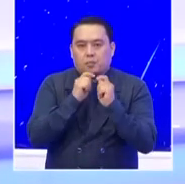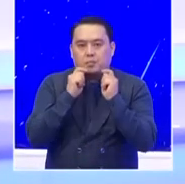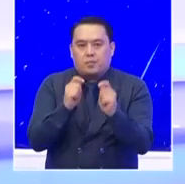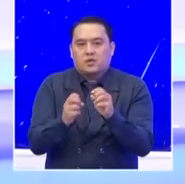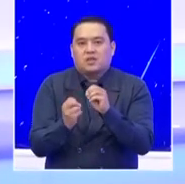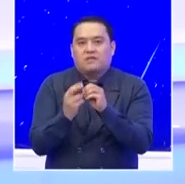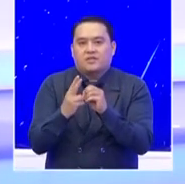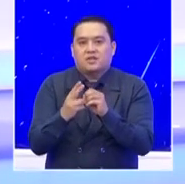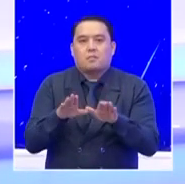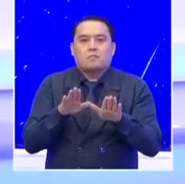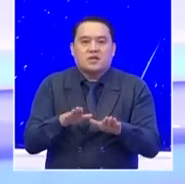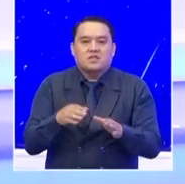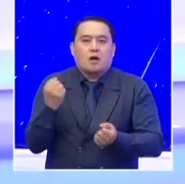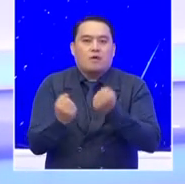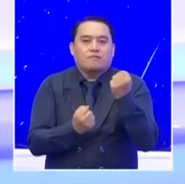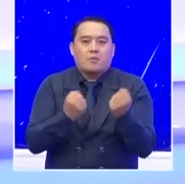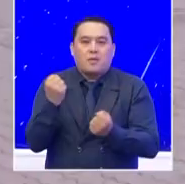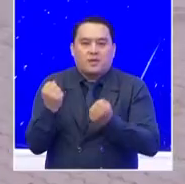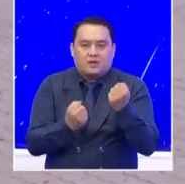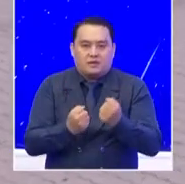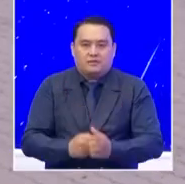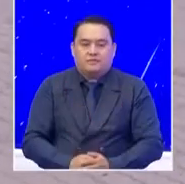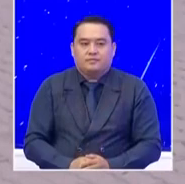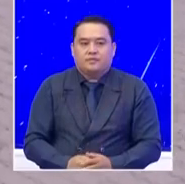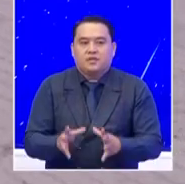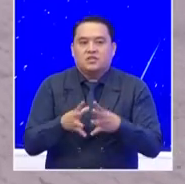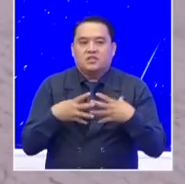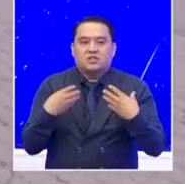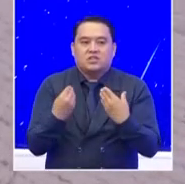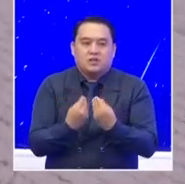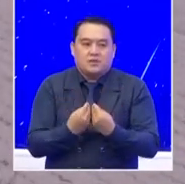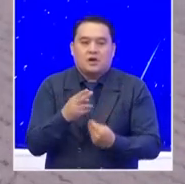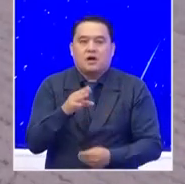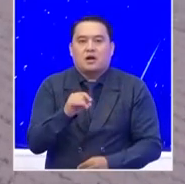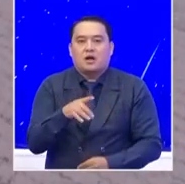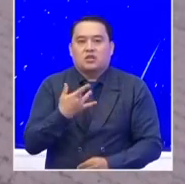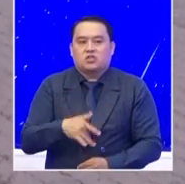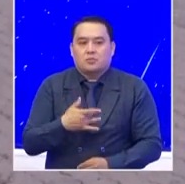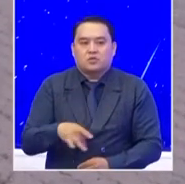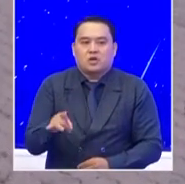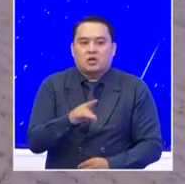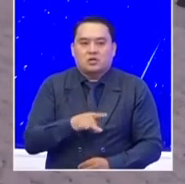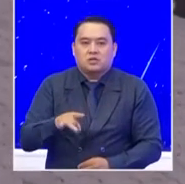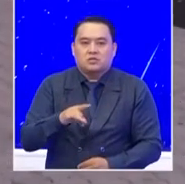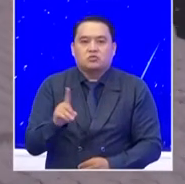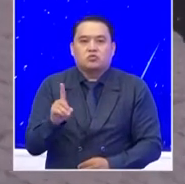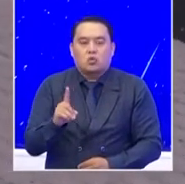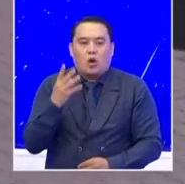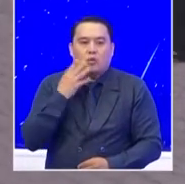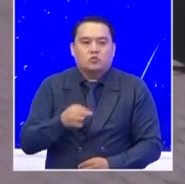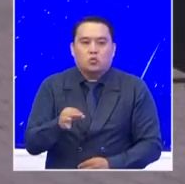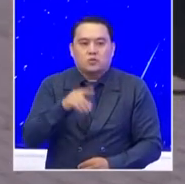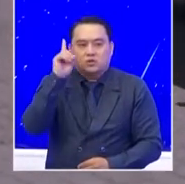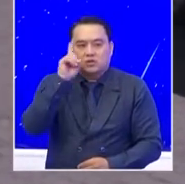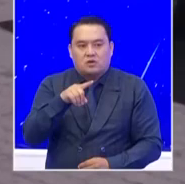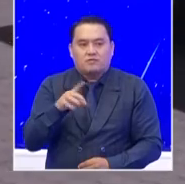им 12-местный автомобиль. Семья Карибаевых из села Каргалы Жамбылского района известна не только в Алматинской